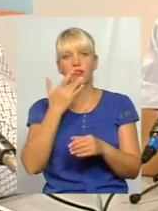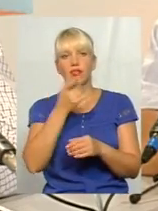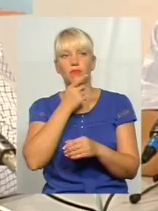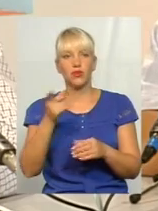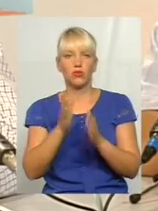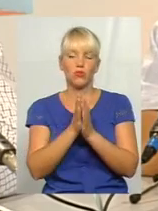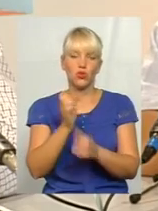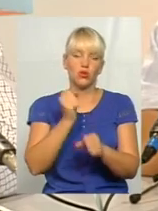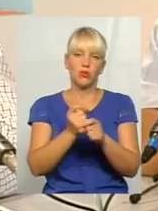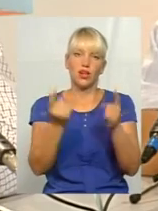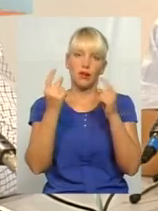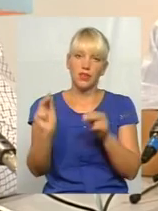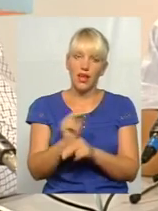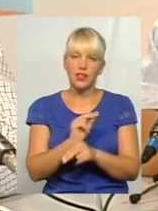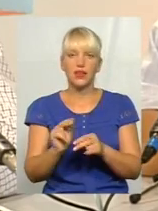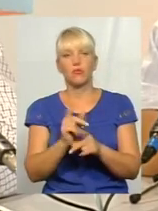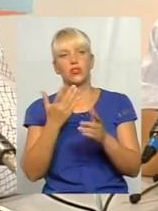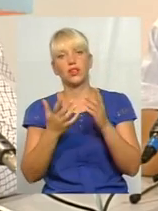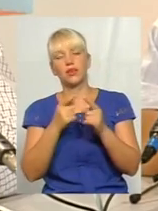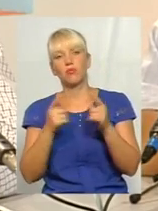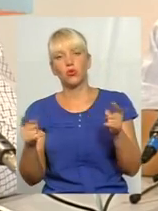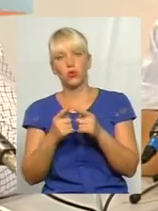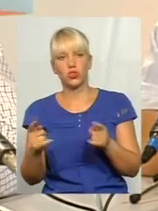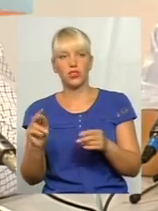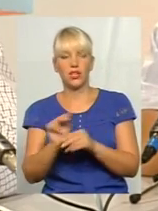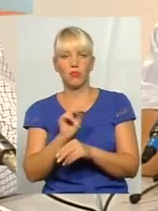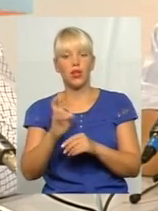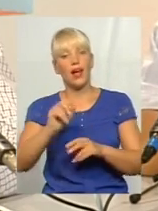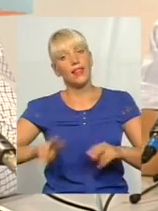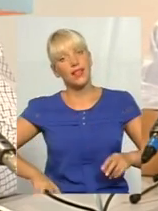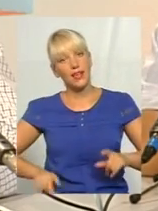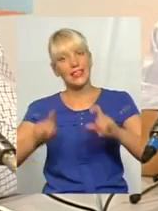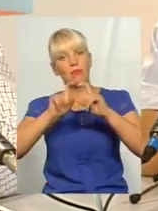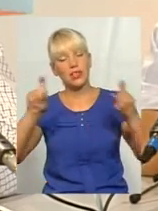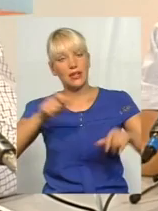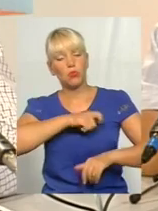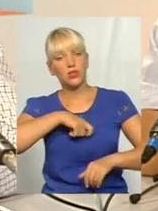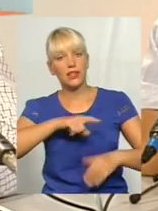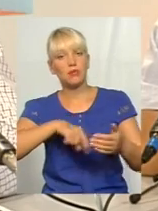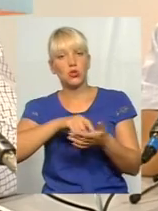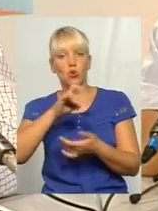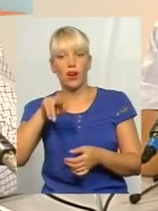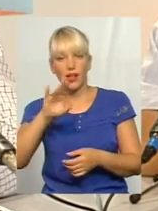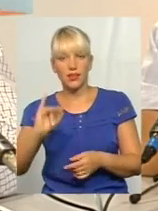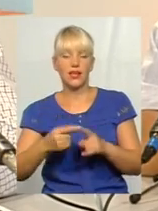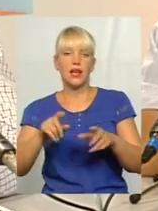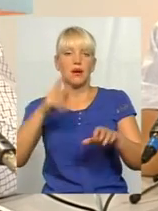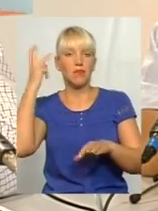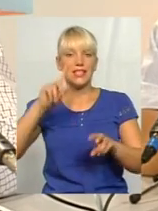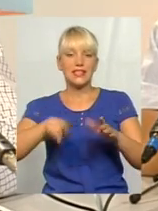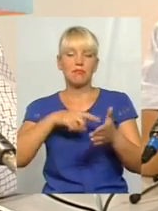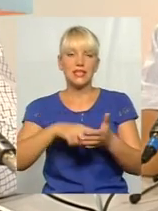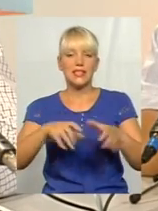зробити такий капітальний ремонт такий поточний ремонт а директор Департаменту депутати міської ради Хмельницький міський голова